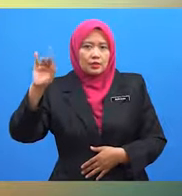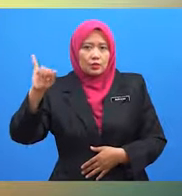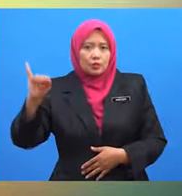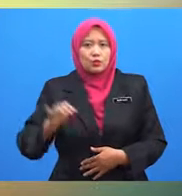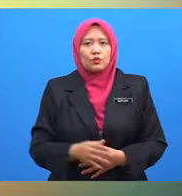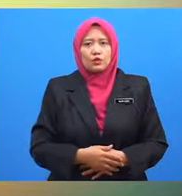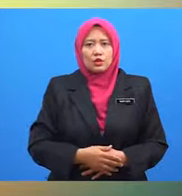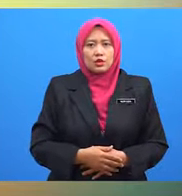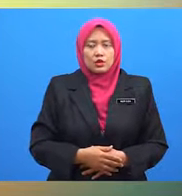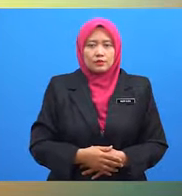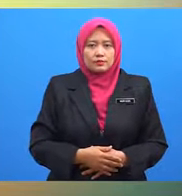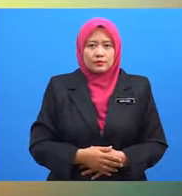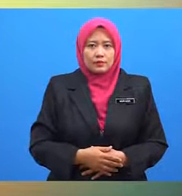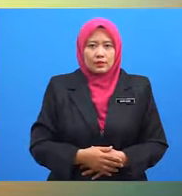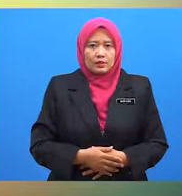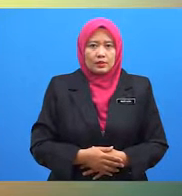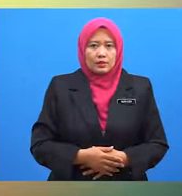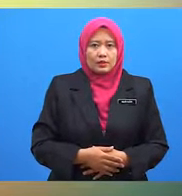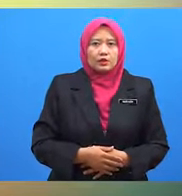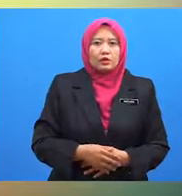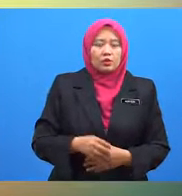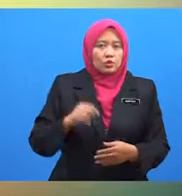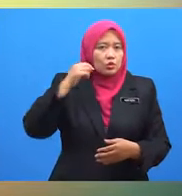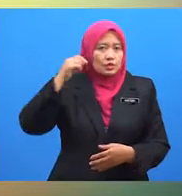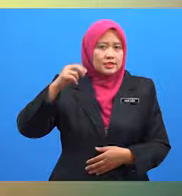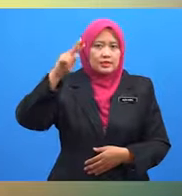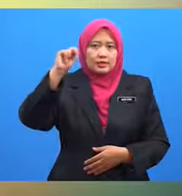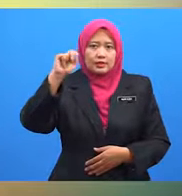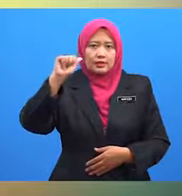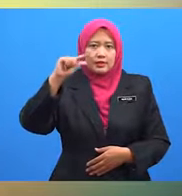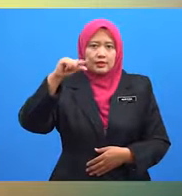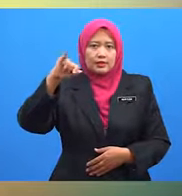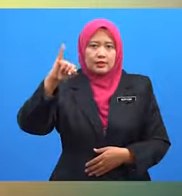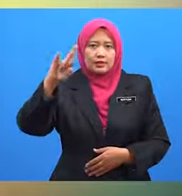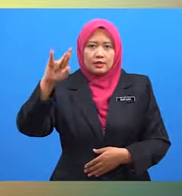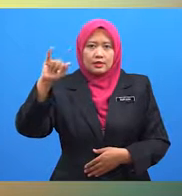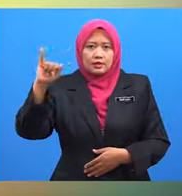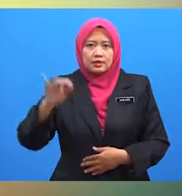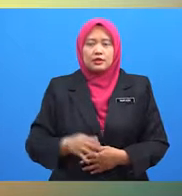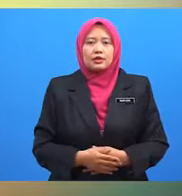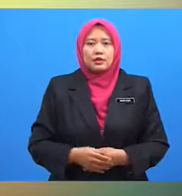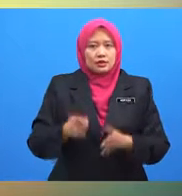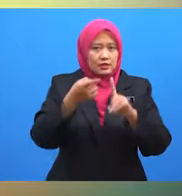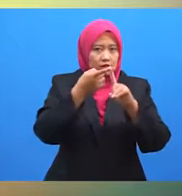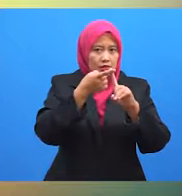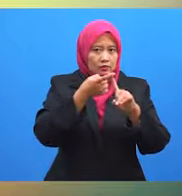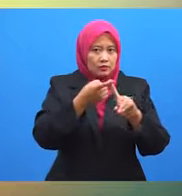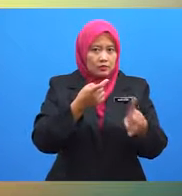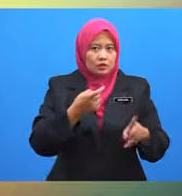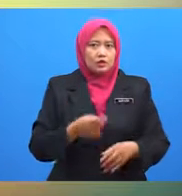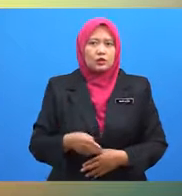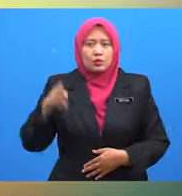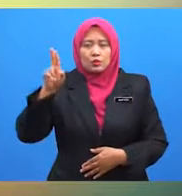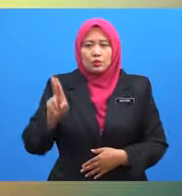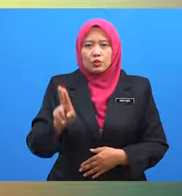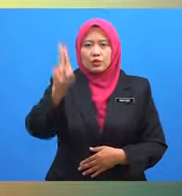Sanskrit. Tulisan Nagiri berasal dari utara India dan tulisan ini digunakan pada batu